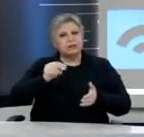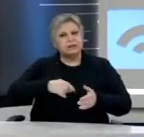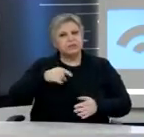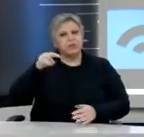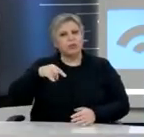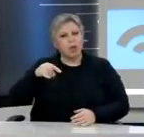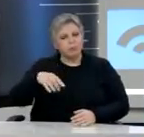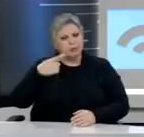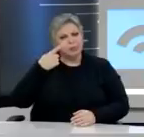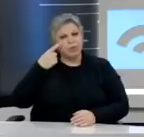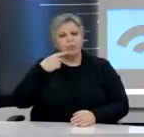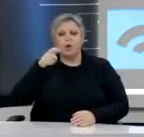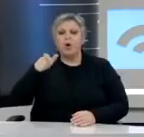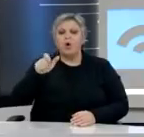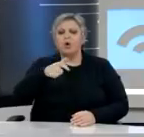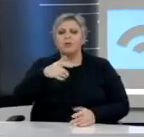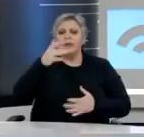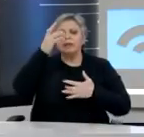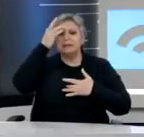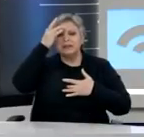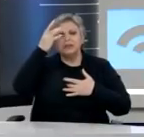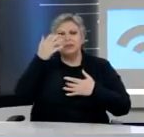στη συνείδησή του.